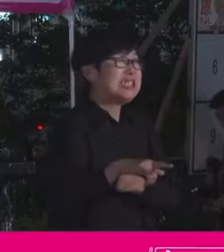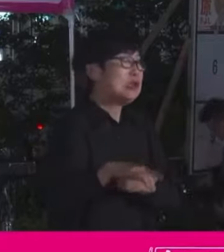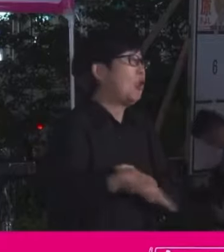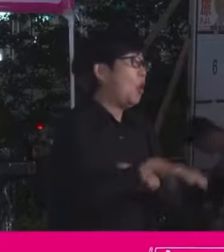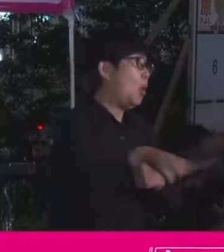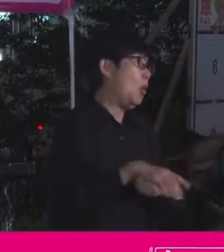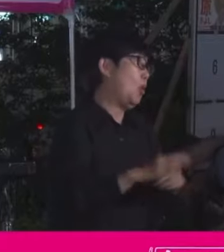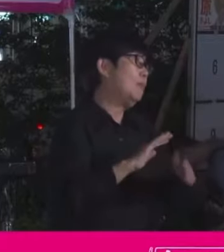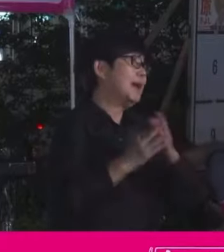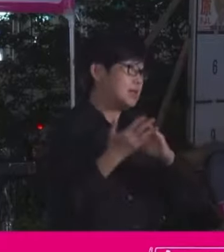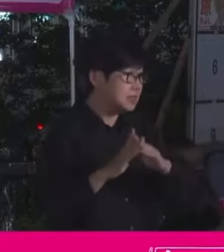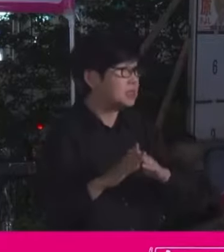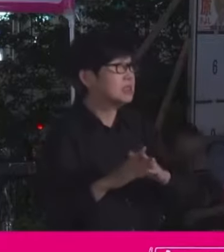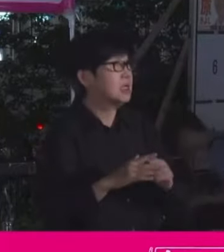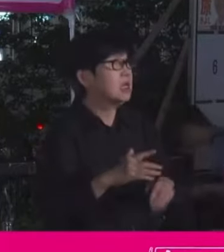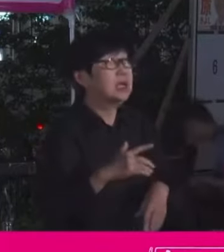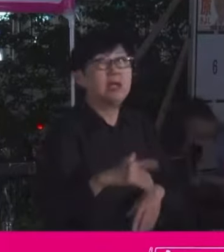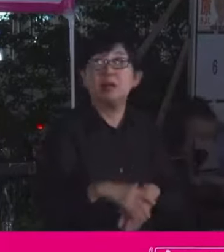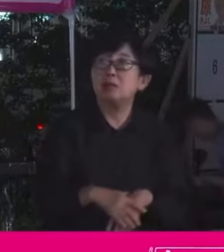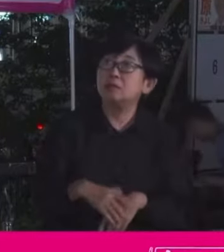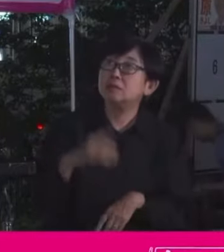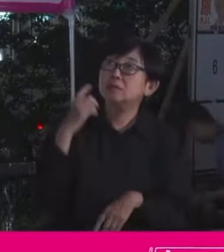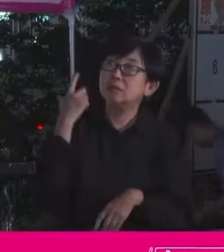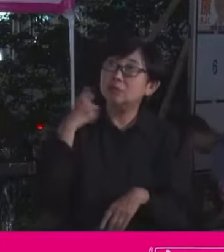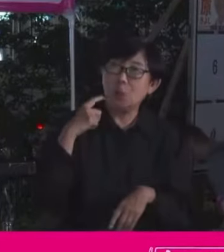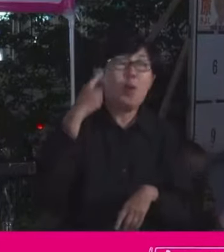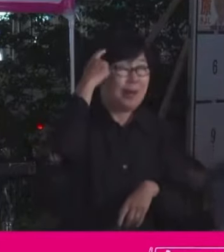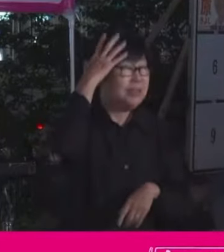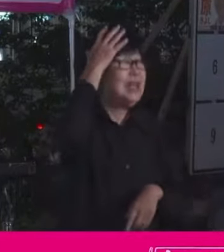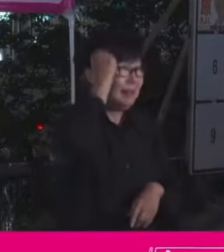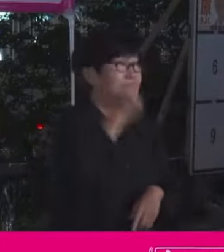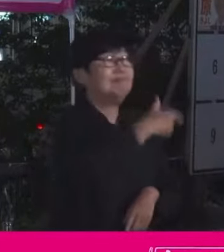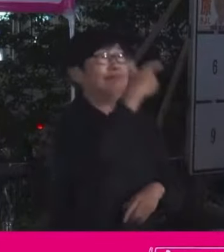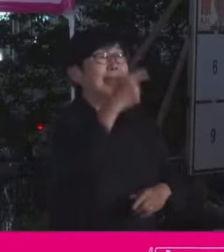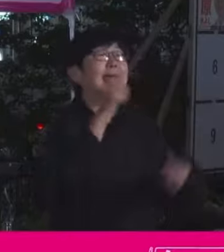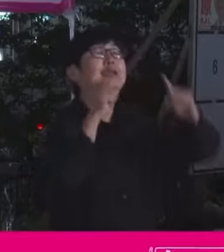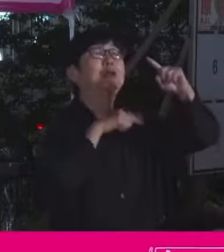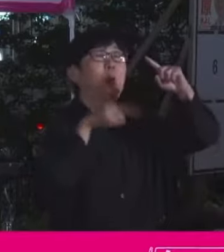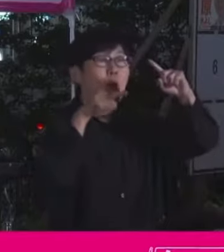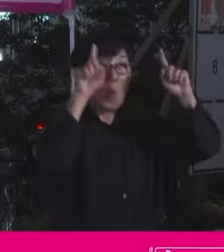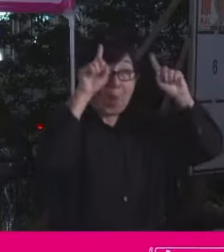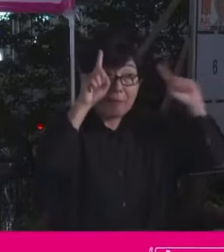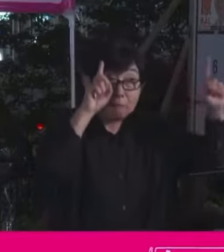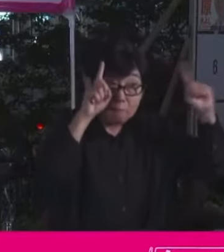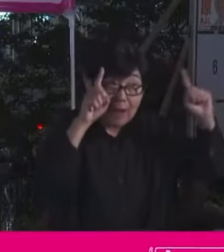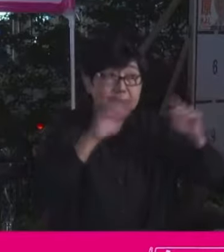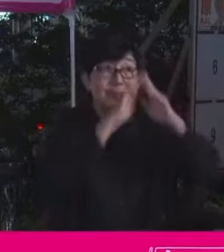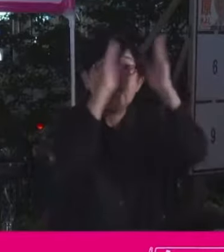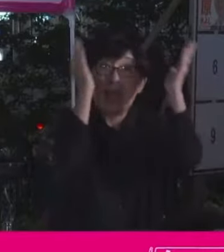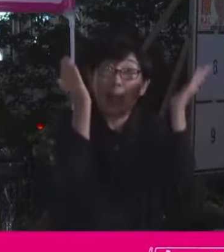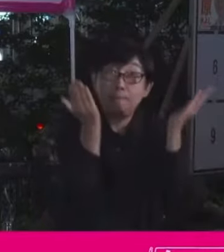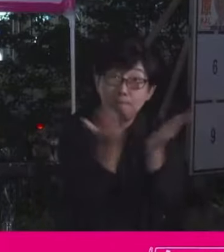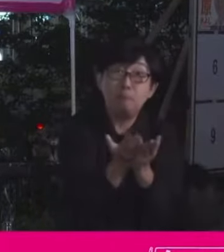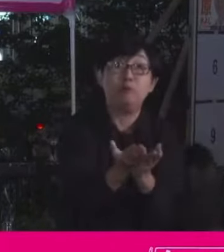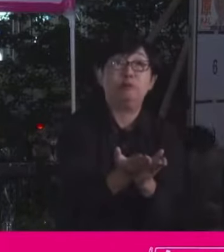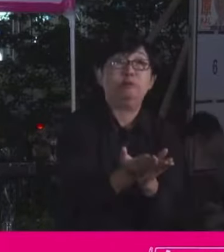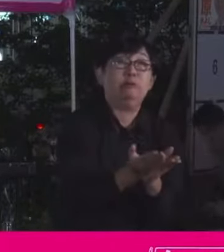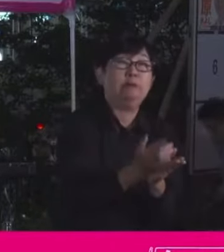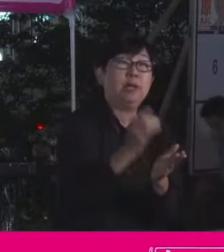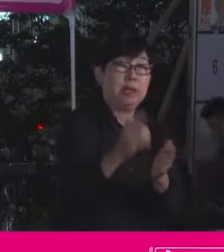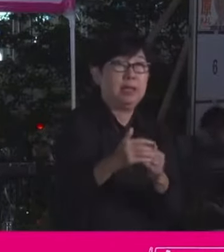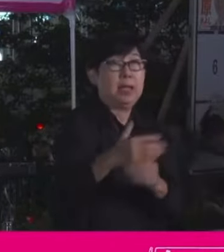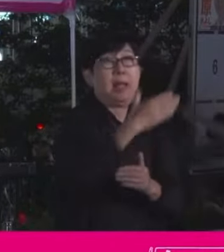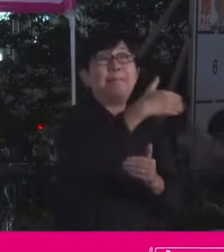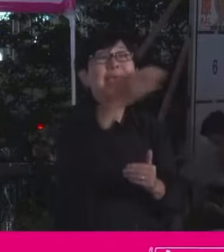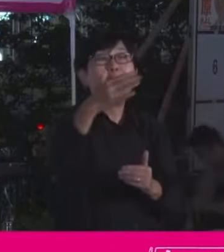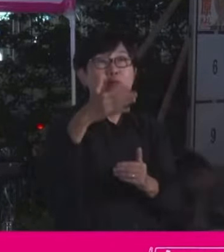この昭和大記念、なんだっけ、昭和記念大公園。これは全部、はい、米軍の基地